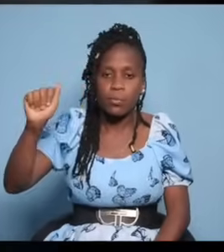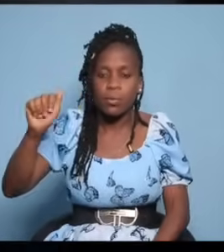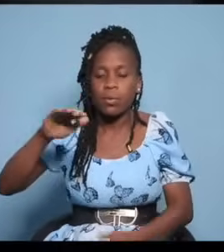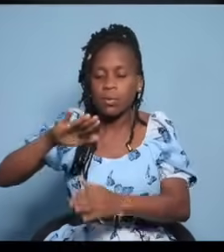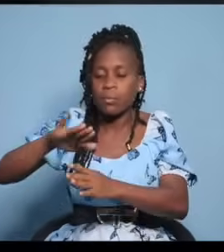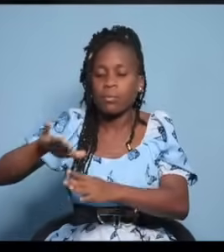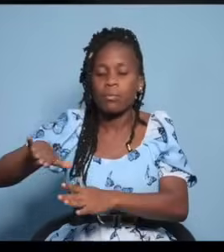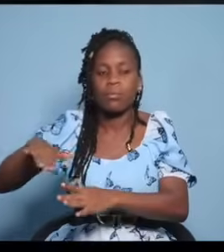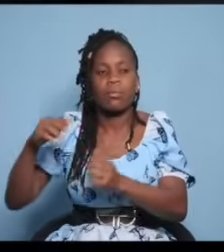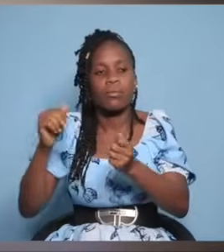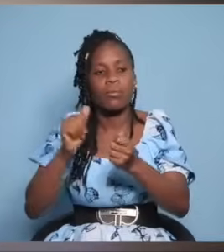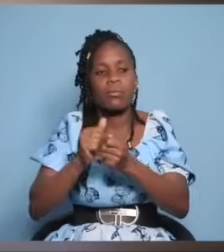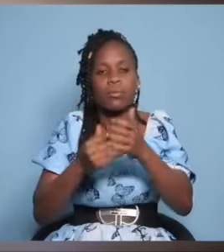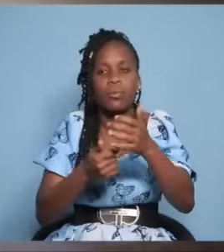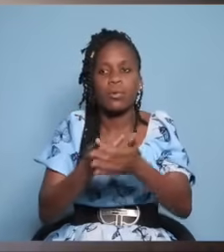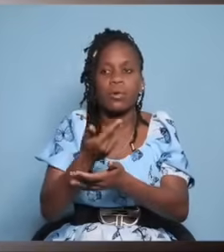kuchukua vitu kama